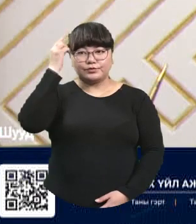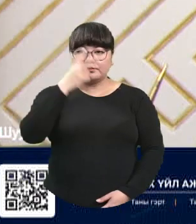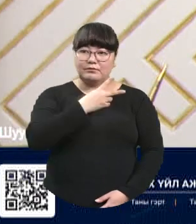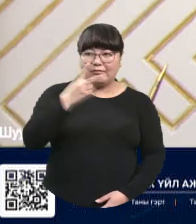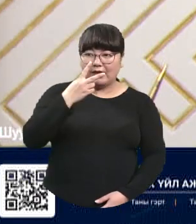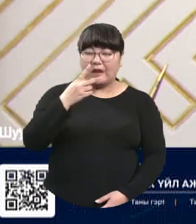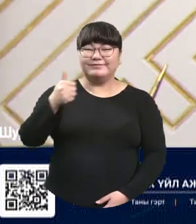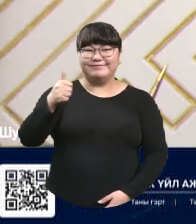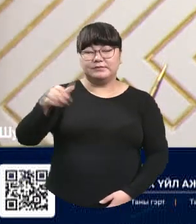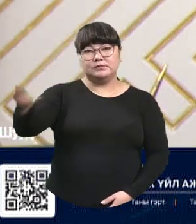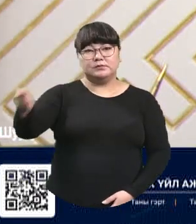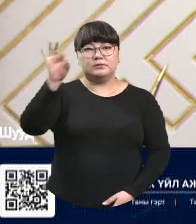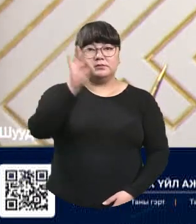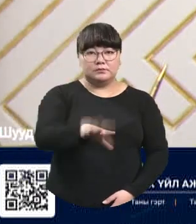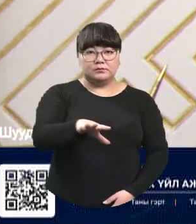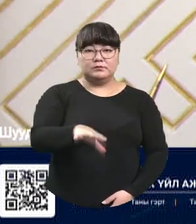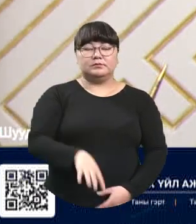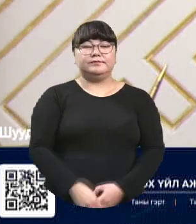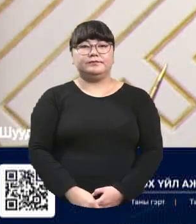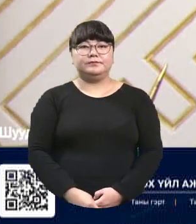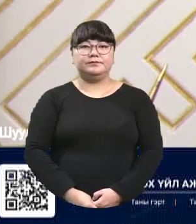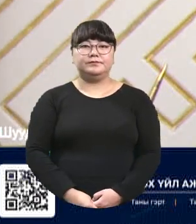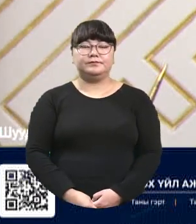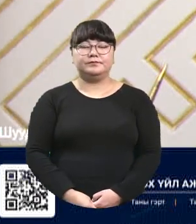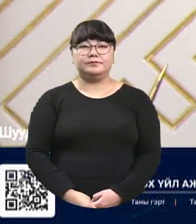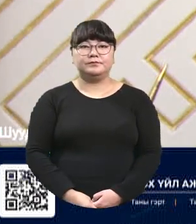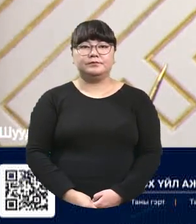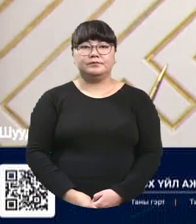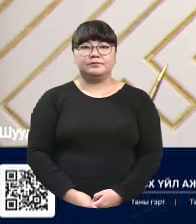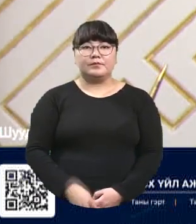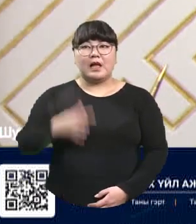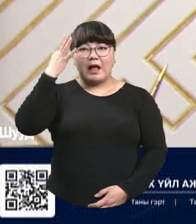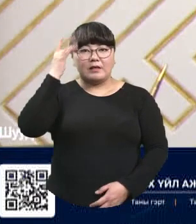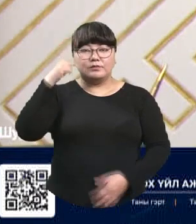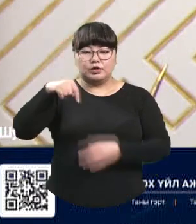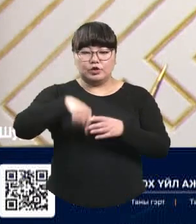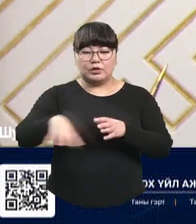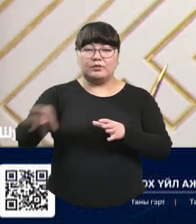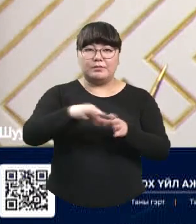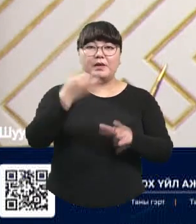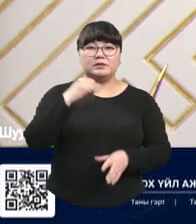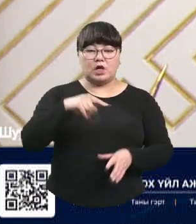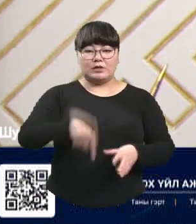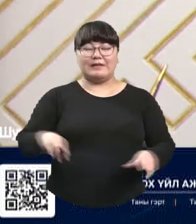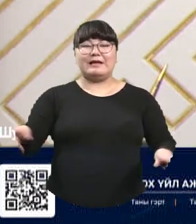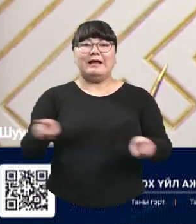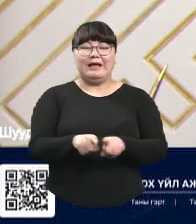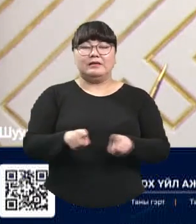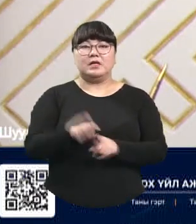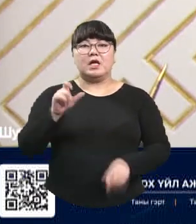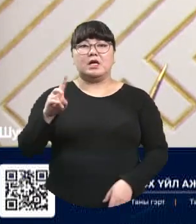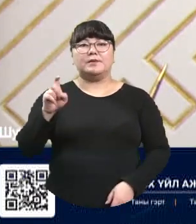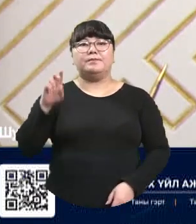докторийн зэрэг цолыг харгалзаж мэрит зарчмаар одоо ажиллаж байгааг үнэлж гаднаас биш дотроос нь томилсон. Энэ удаа ч гэсэн энх